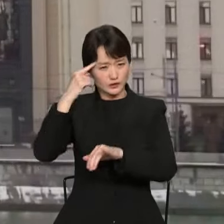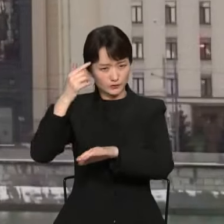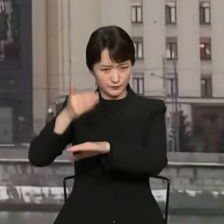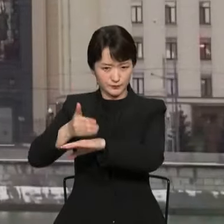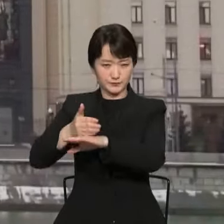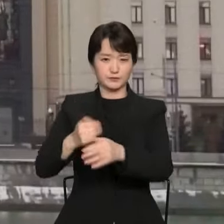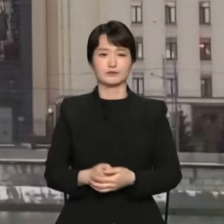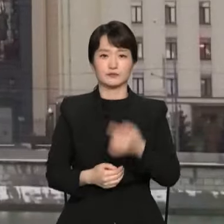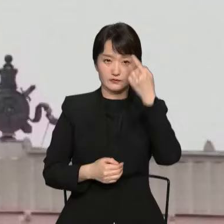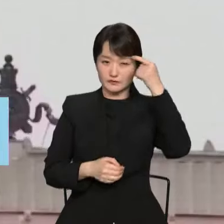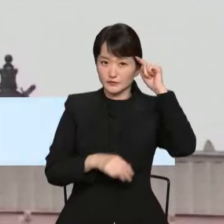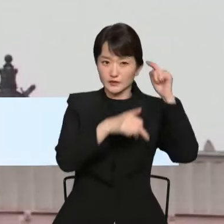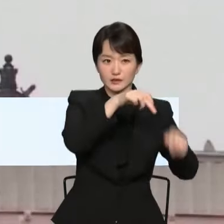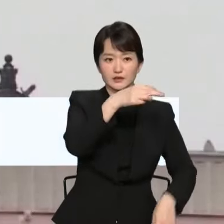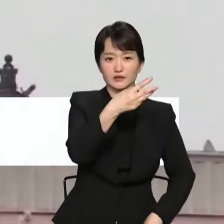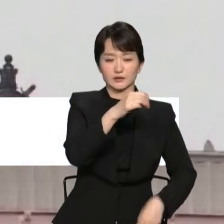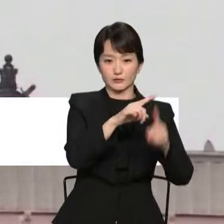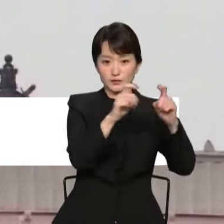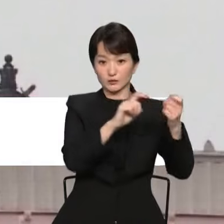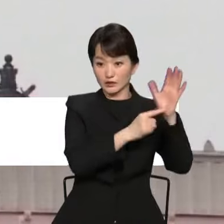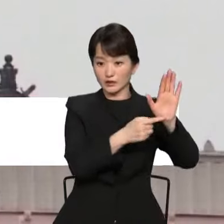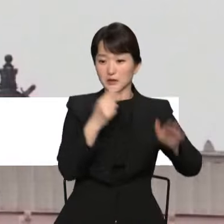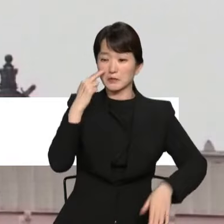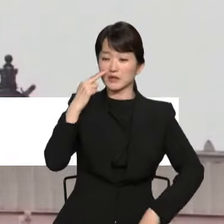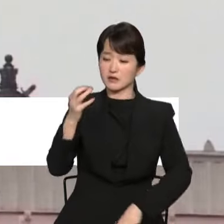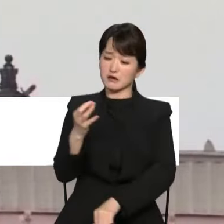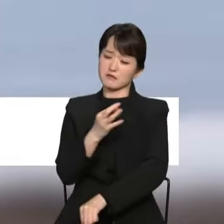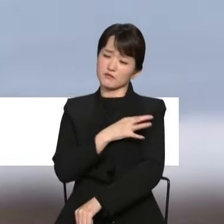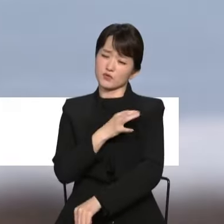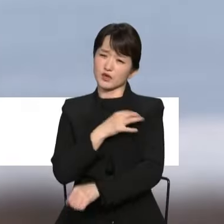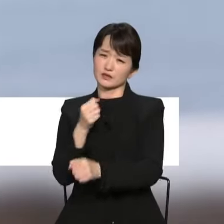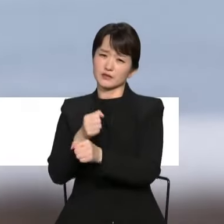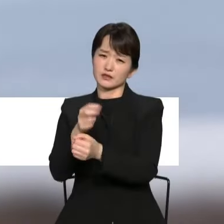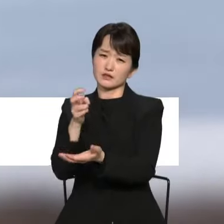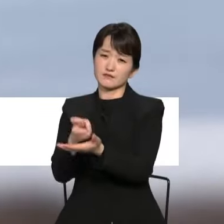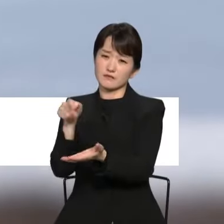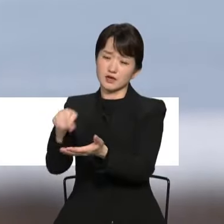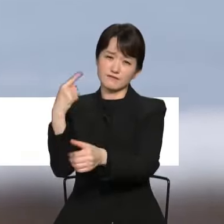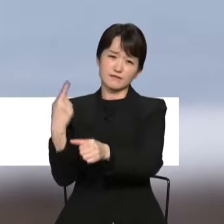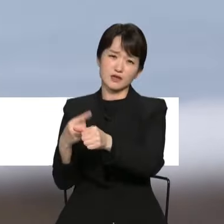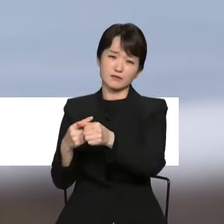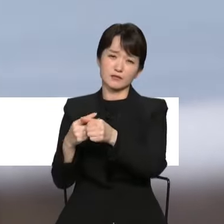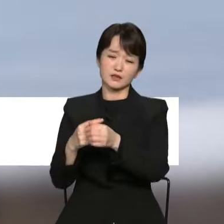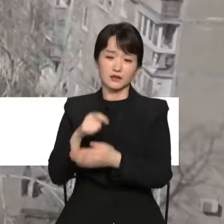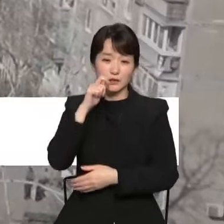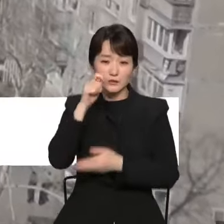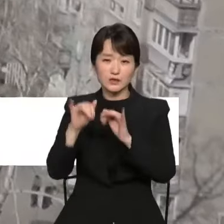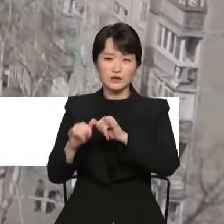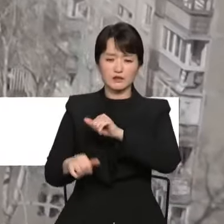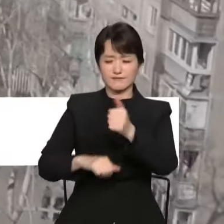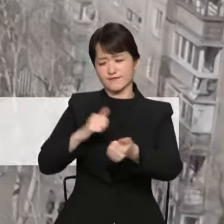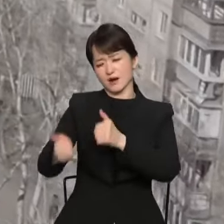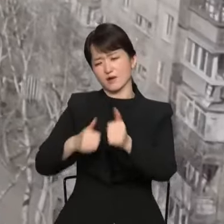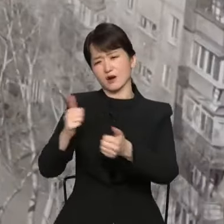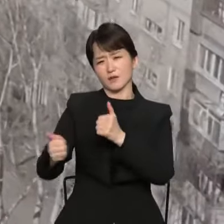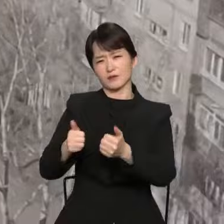반면 러시아 크렘린궁은 미국만 더 부유하게 만들 법안이라며 더 많은 우크라이나인들의